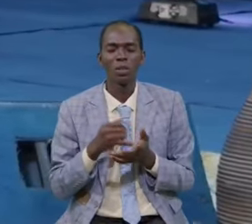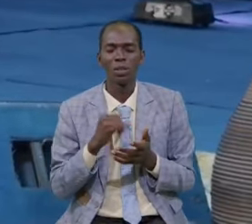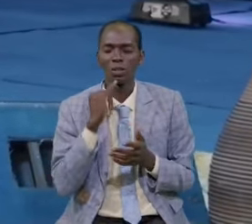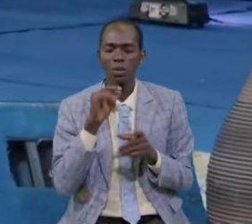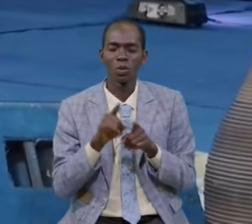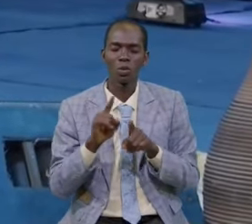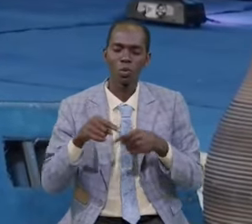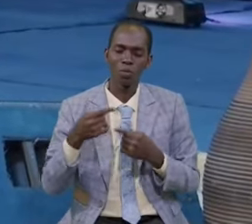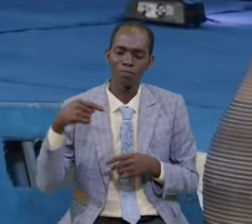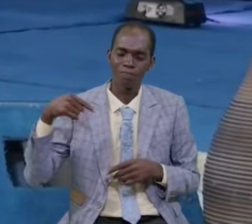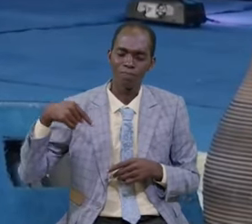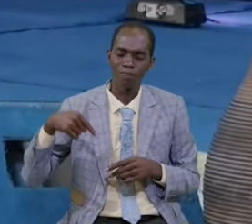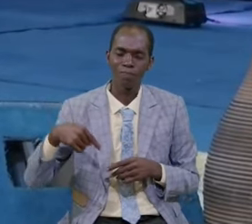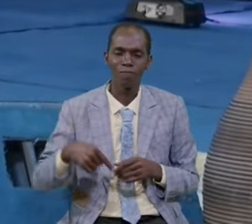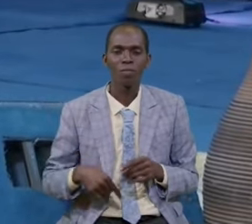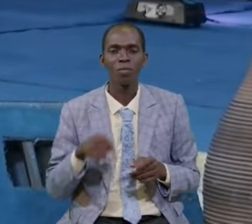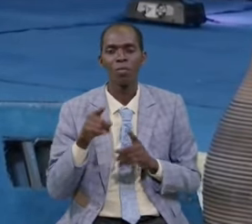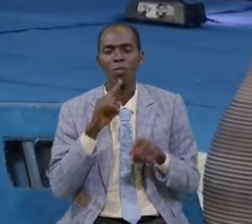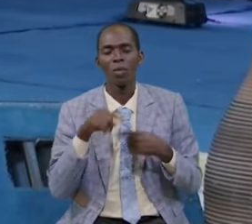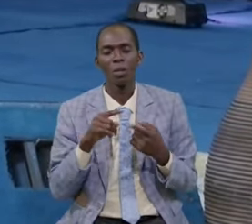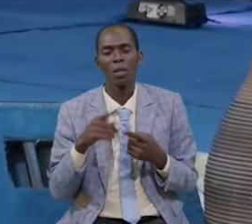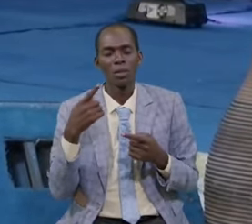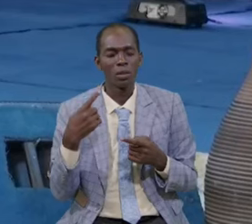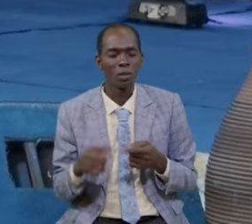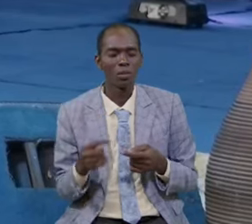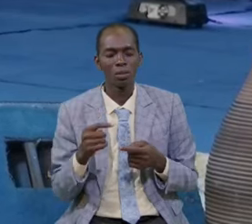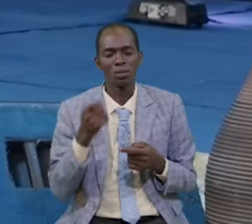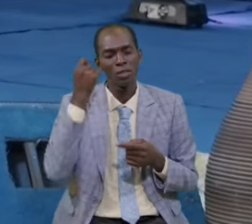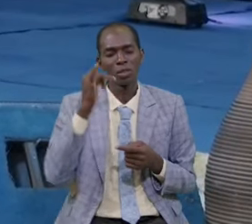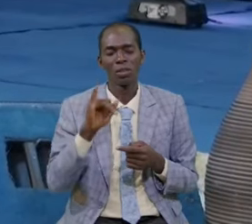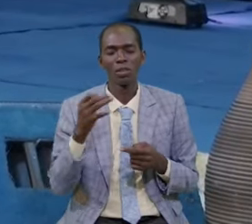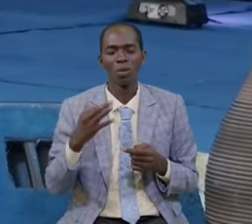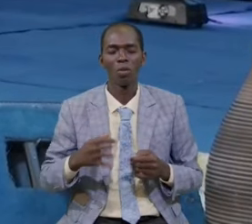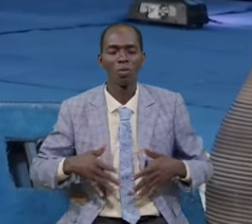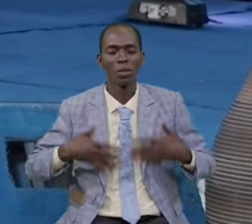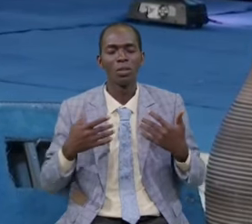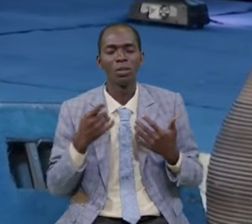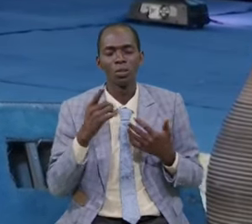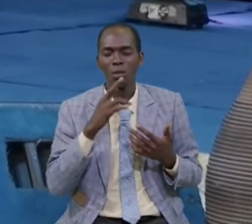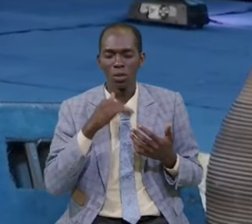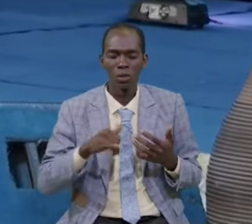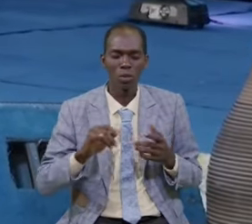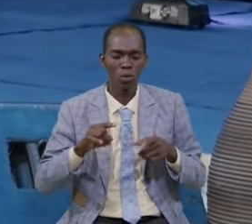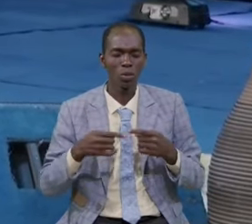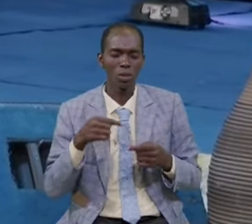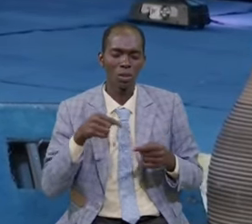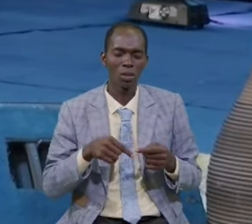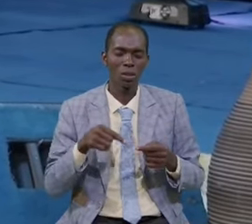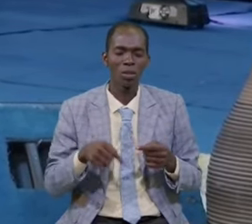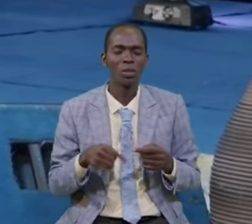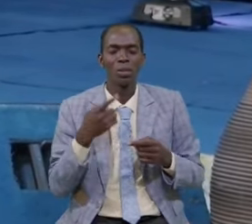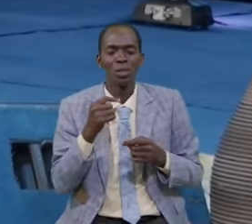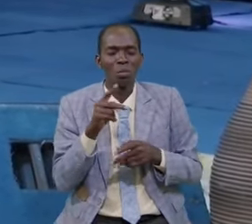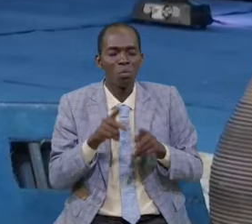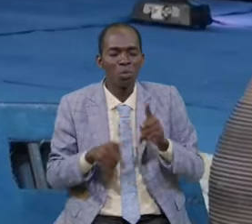parlez de la sainteté de vie? Est-ce que tout cela baisse chaque jour? Les gens n'ont